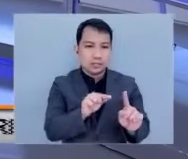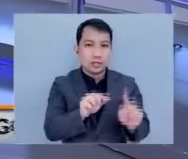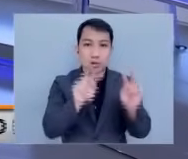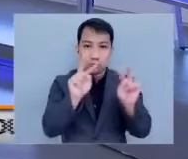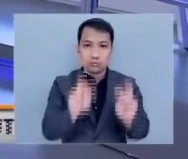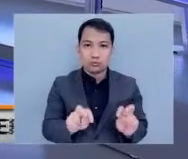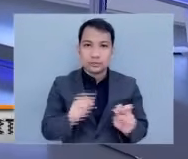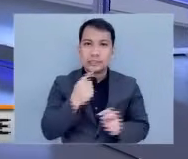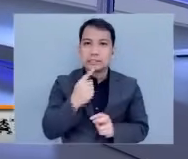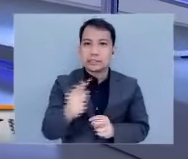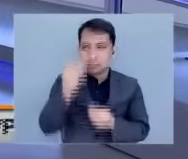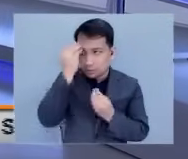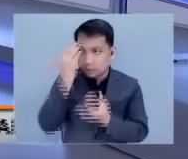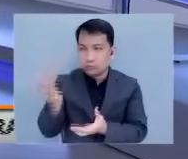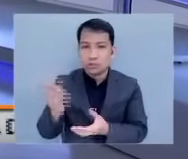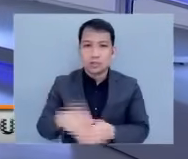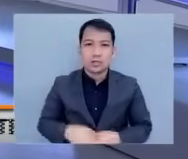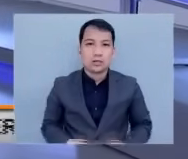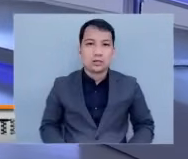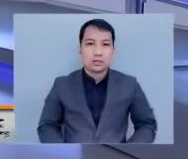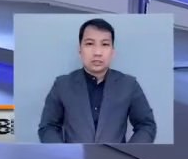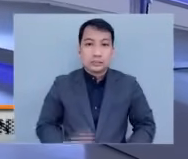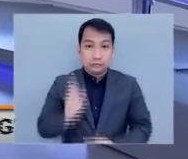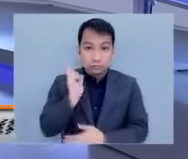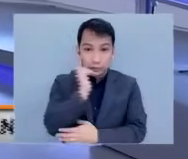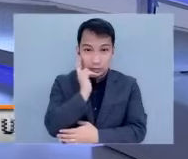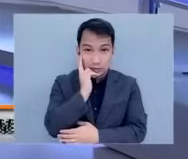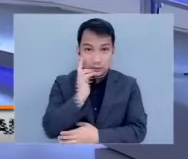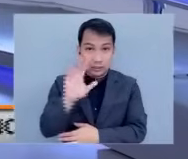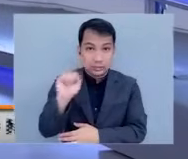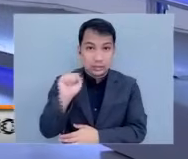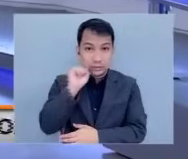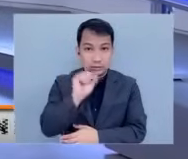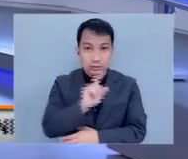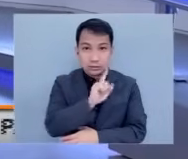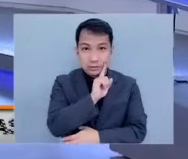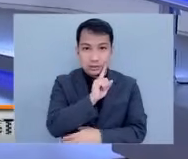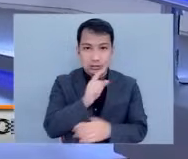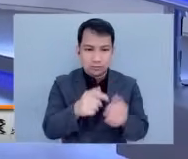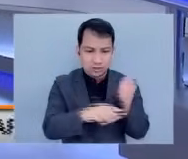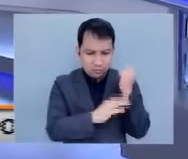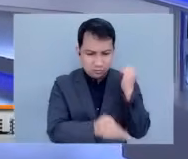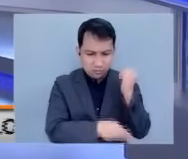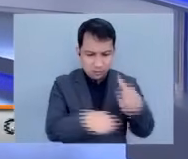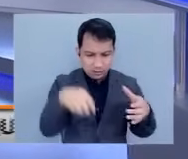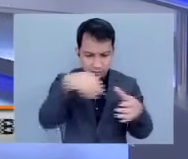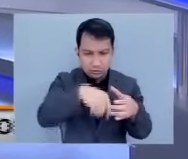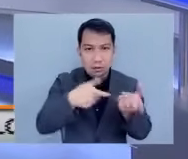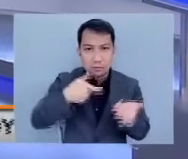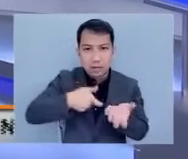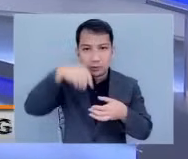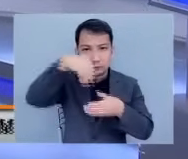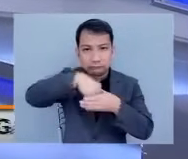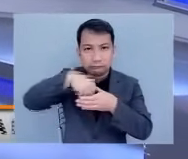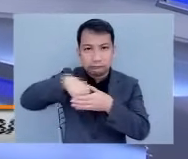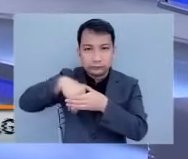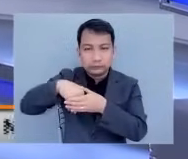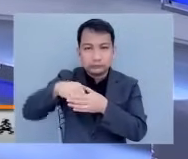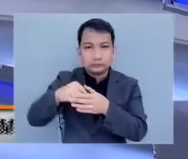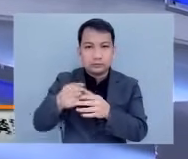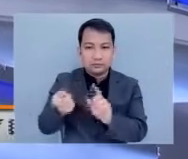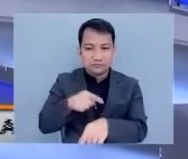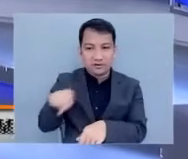na nakatanggap umano ang mag-ama ng mga bag na naglalaman ng baril mula kay Quiboloy. Nasa frontline ng balitang yan, si